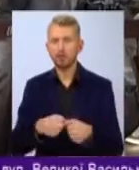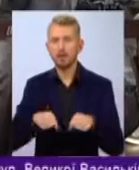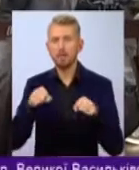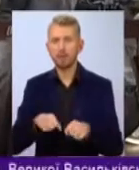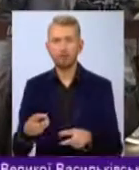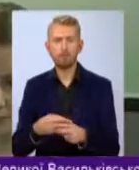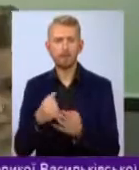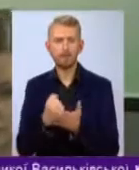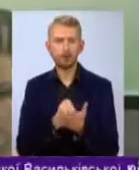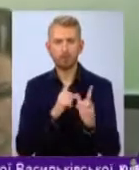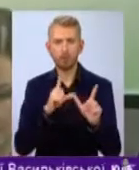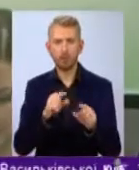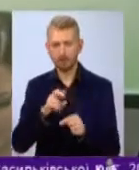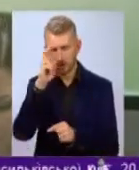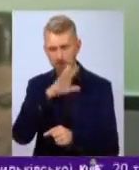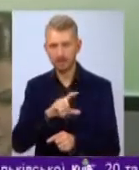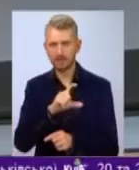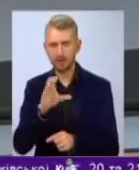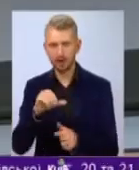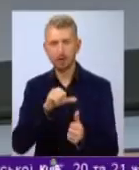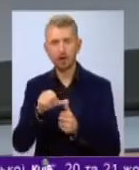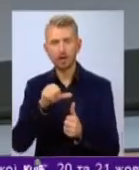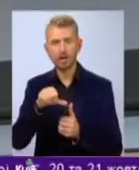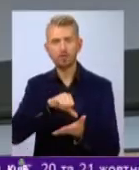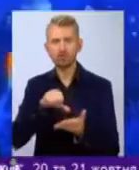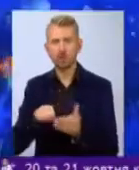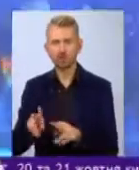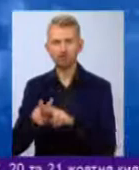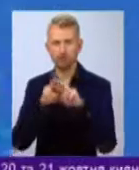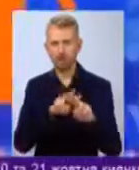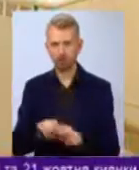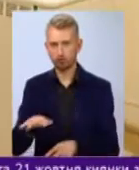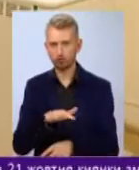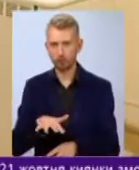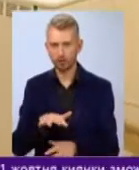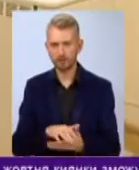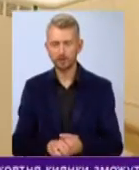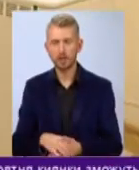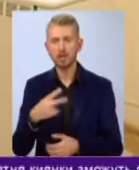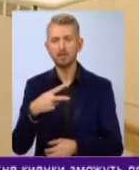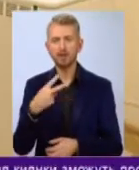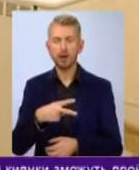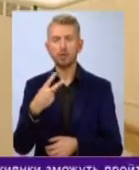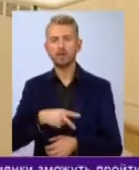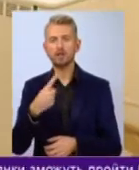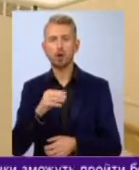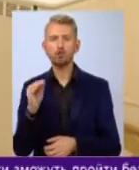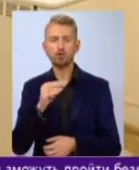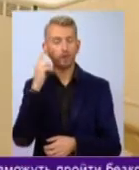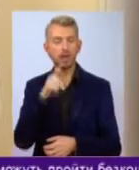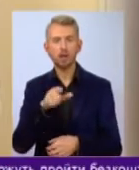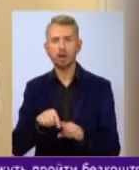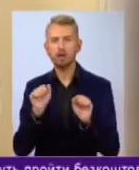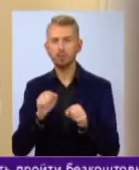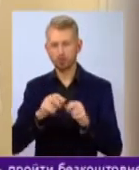безвізові поїздки до країн ЄС та деяких окремих членів Шенгенської зони. 20 та 21 жовтня кияни зможуть